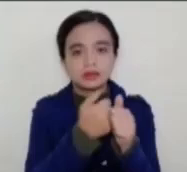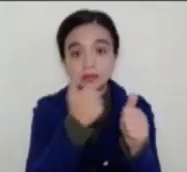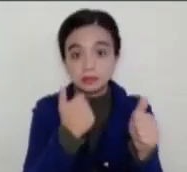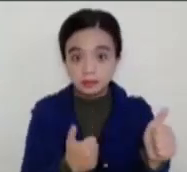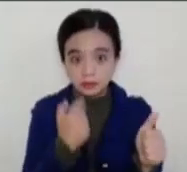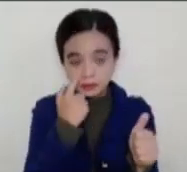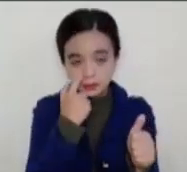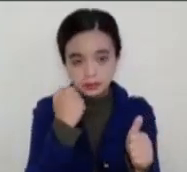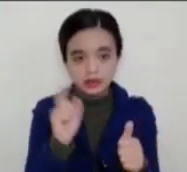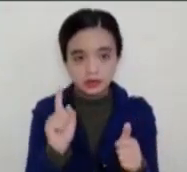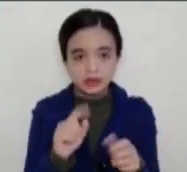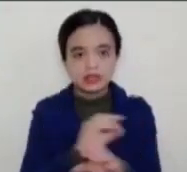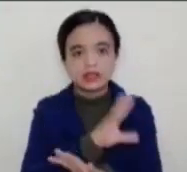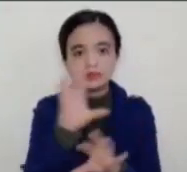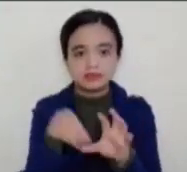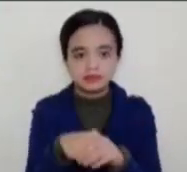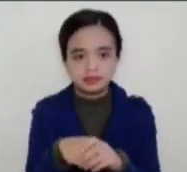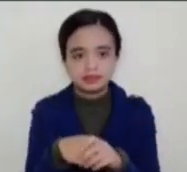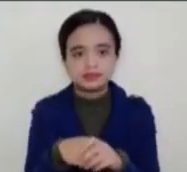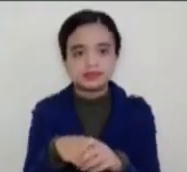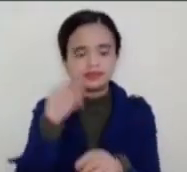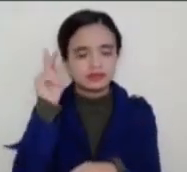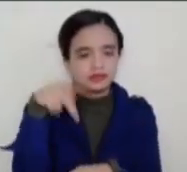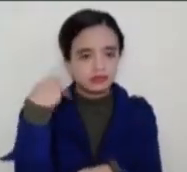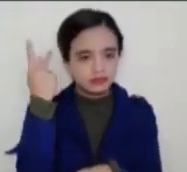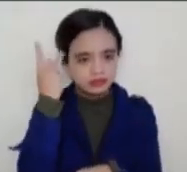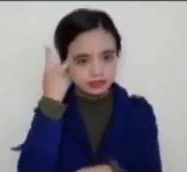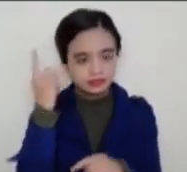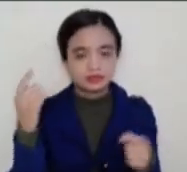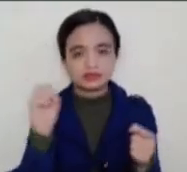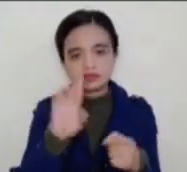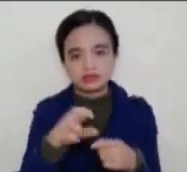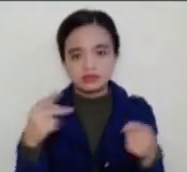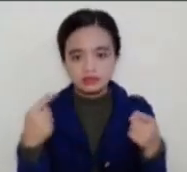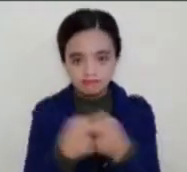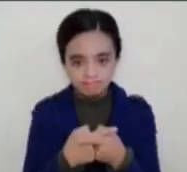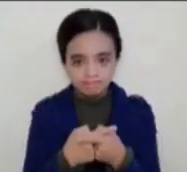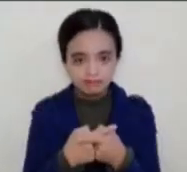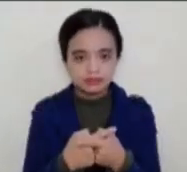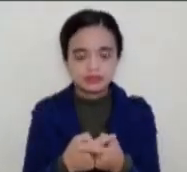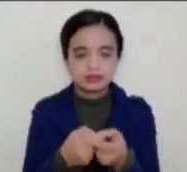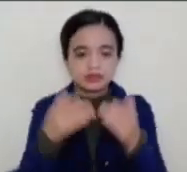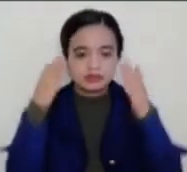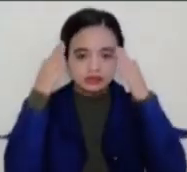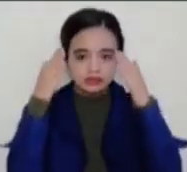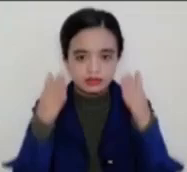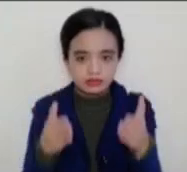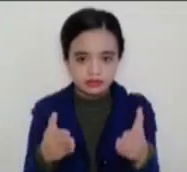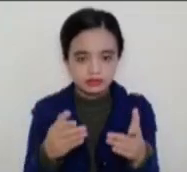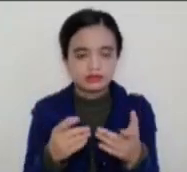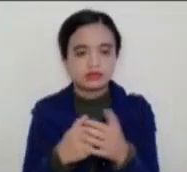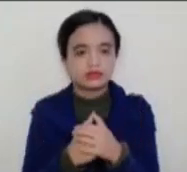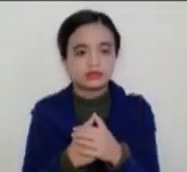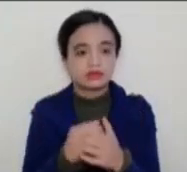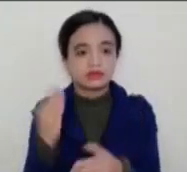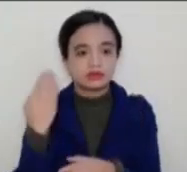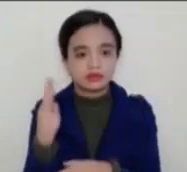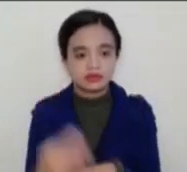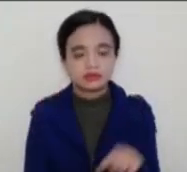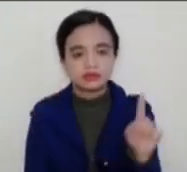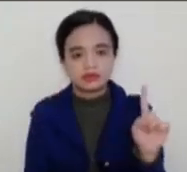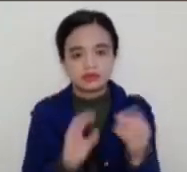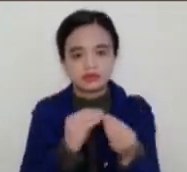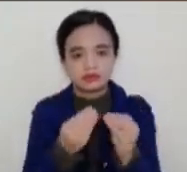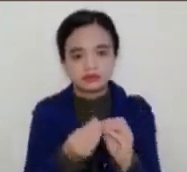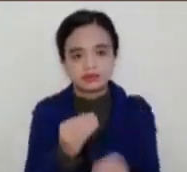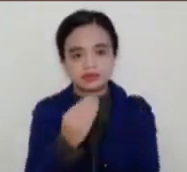maging involved sa office politics or mga conflicts. Itutok ang pagkakaroon ng relationship sa iyong mga colleagues. Blue at one ang swerte kay Year